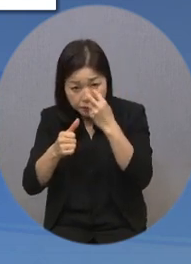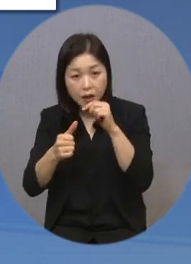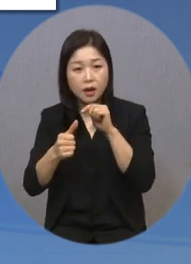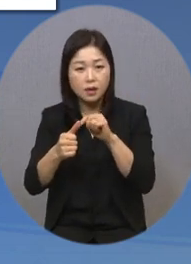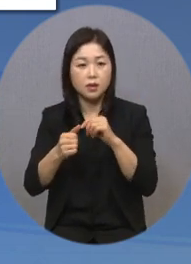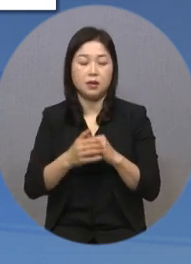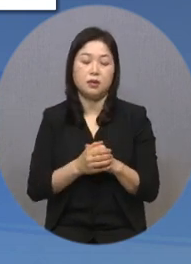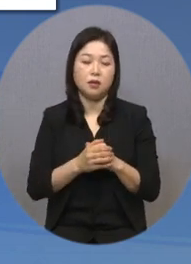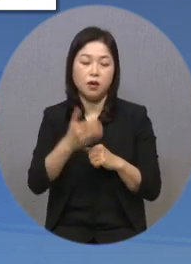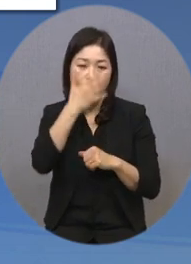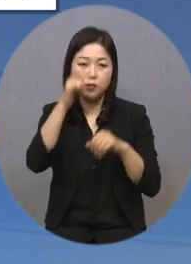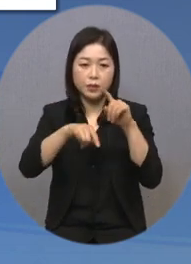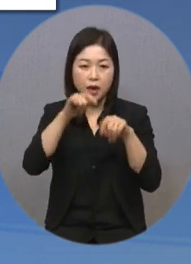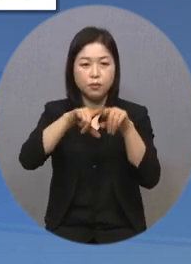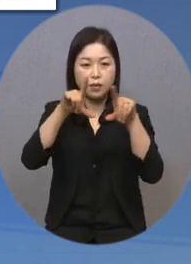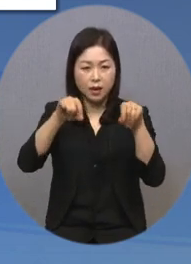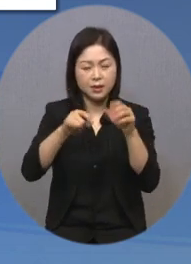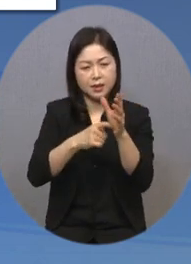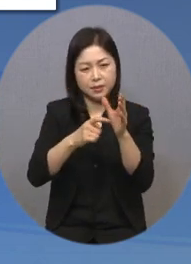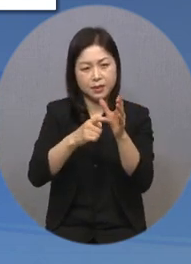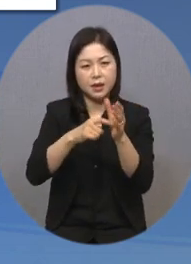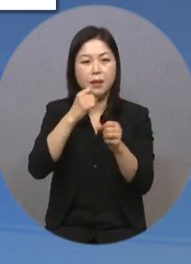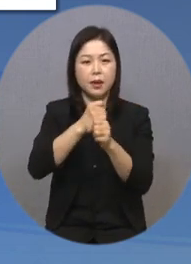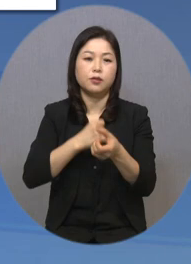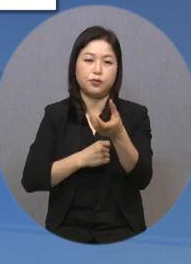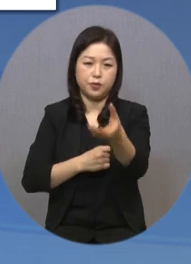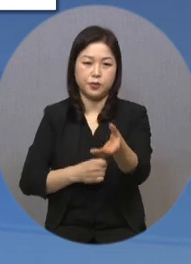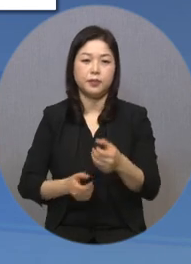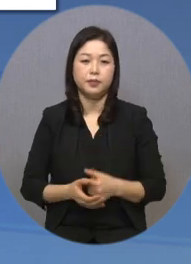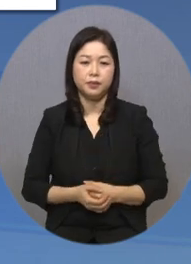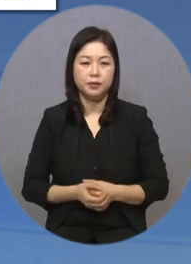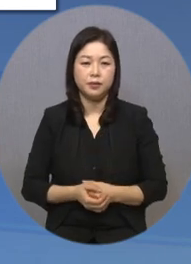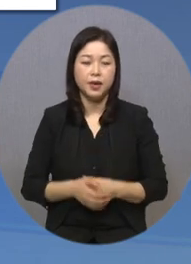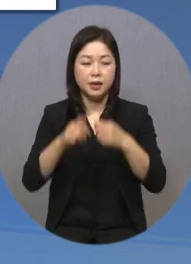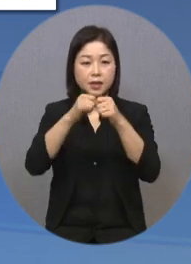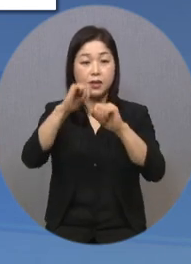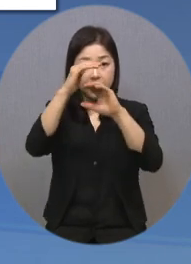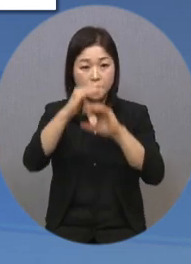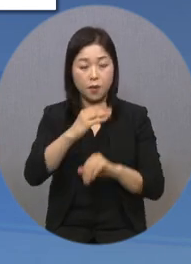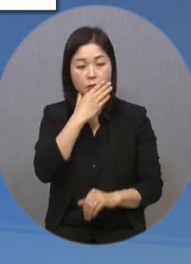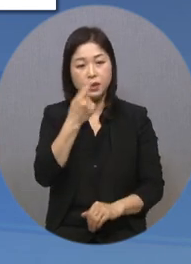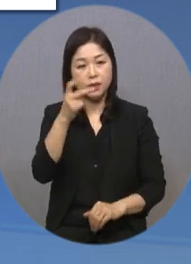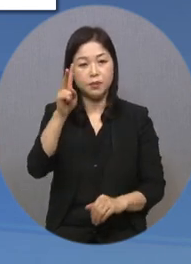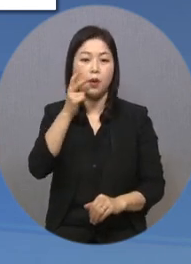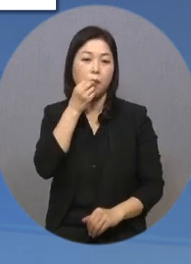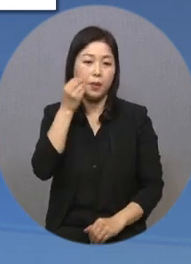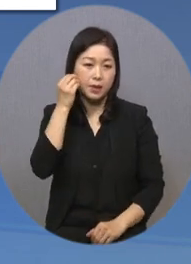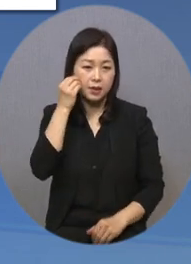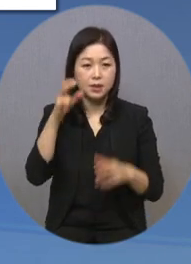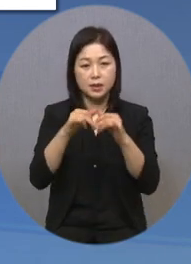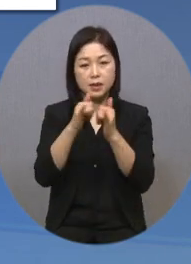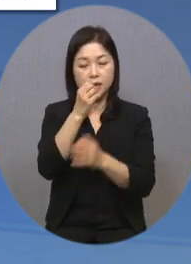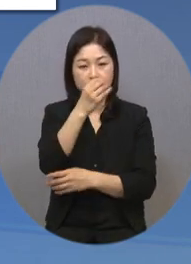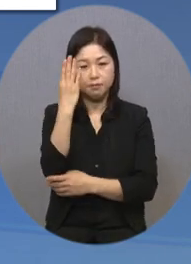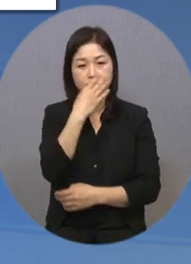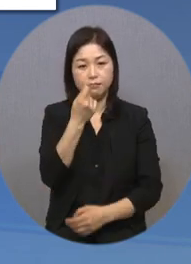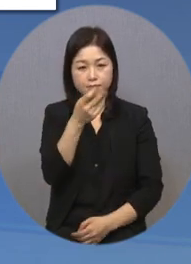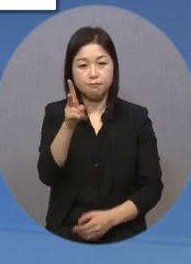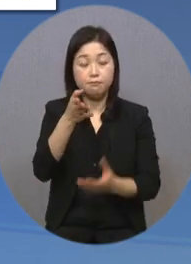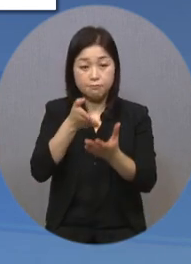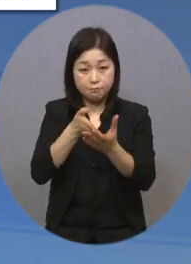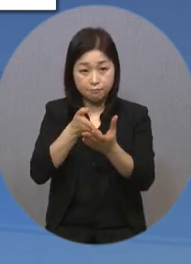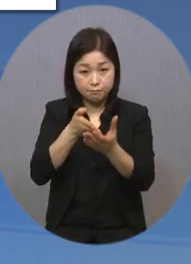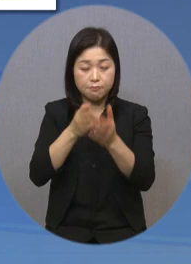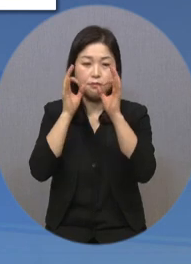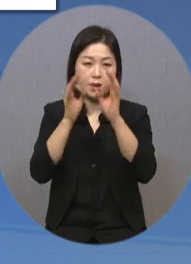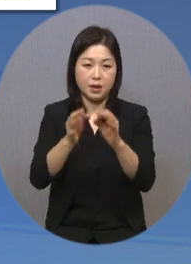카드를 긴급 발급해 주기로 했습니다. 이 밖에 자세한 사항은 웰페어 뉴스 홈페이지와 장애인신문, 복지TV를